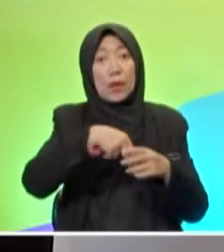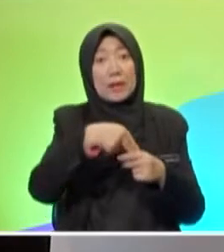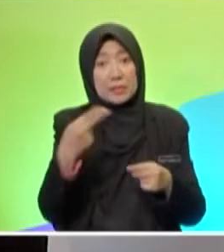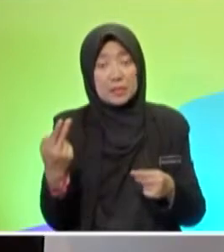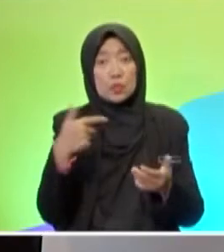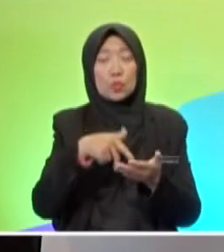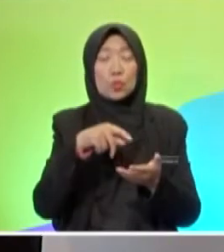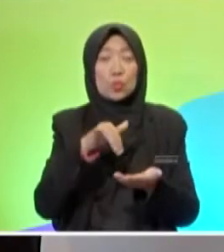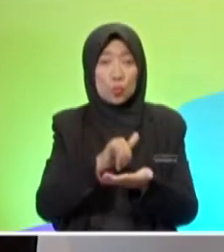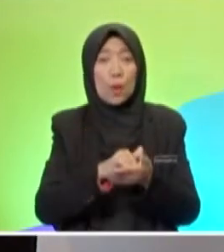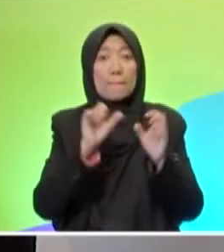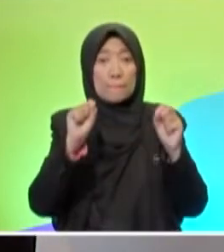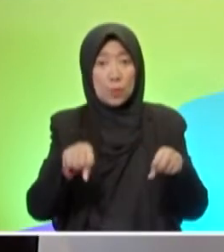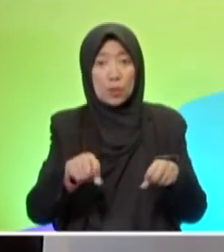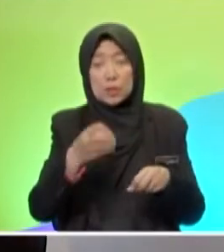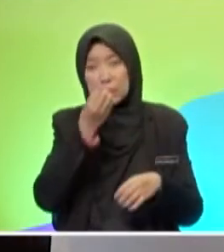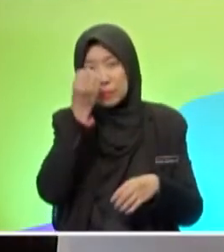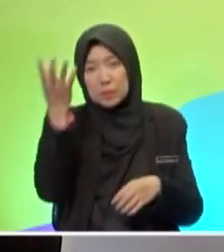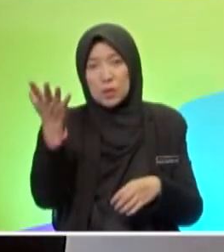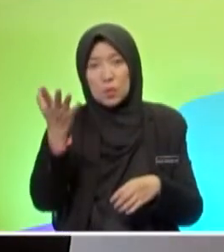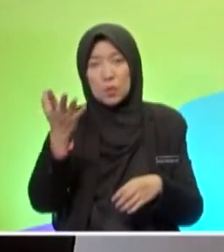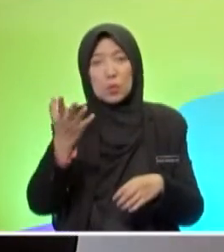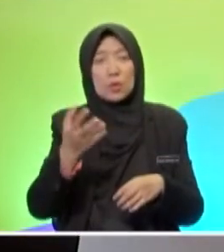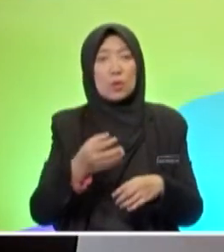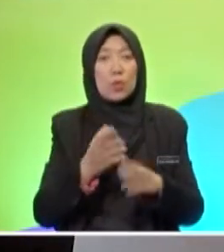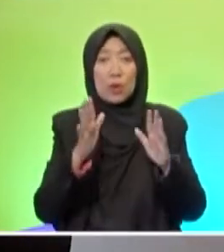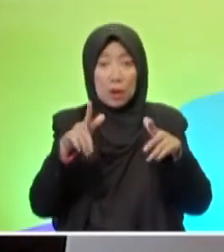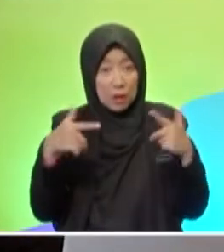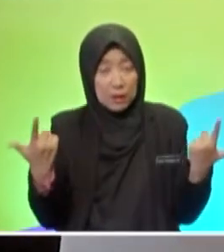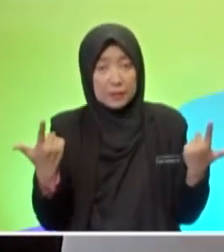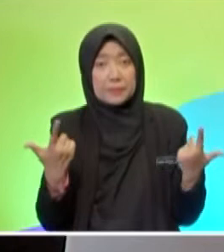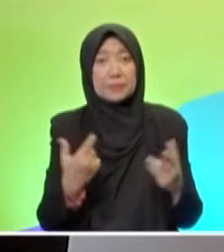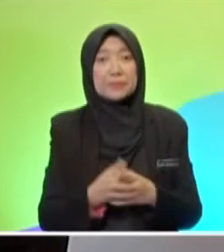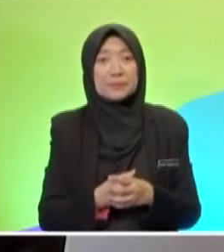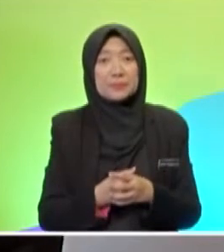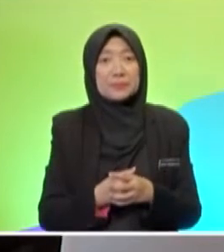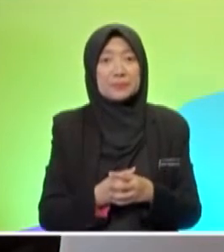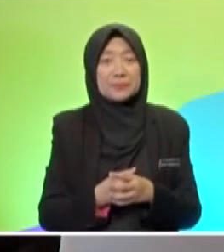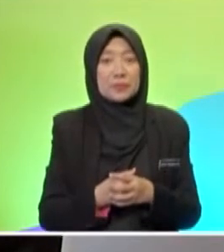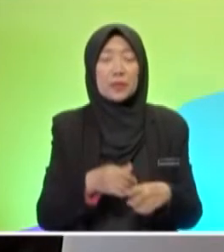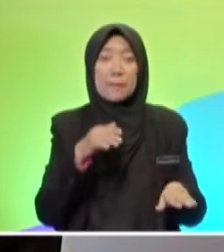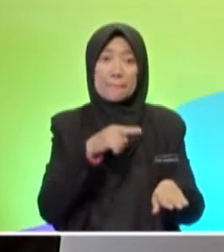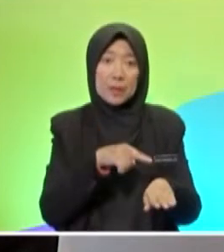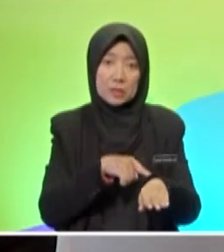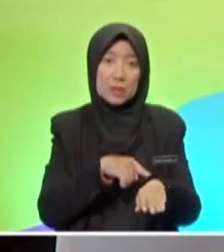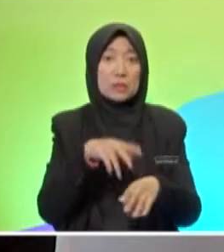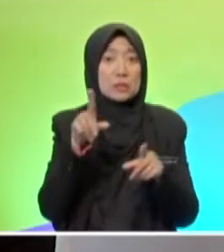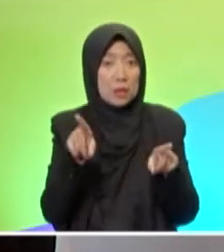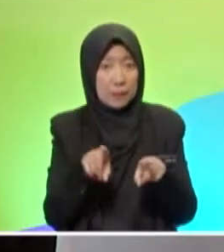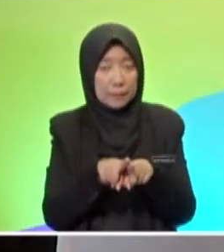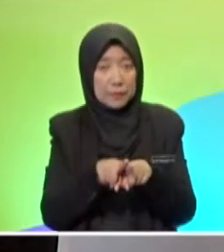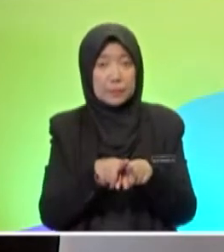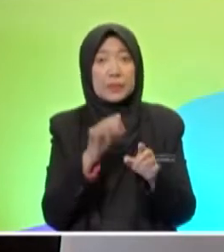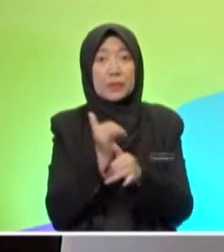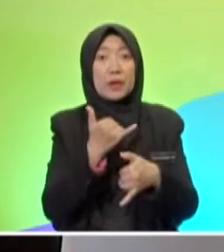boleh disebarluaskan maklumat orang lain memberitahu belajar tentang penerapan dalam keluarga nih Bagaimana dan sebagainya pada masa yang sama karya